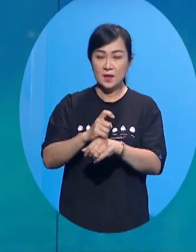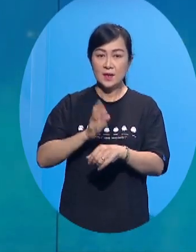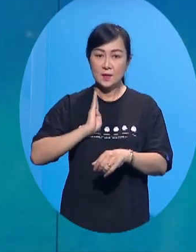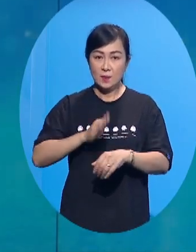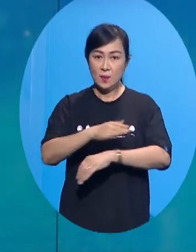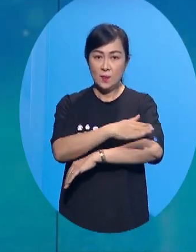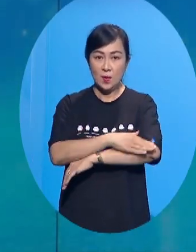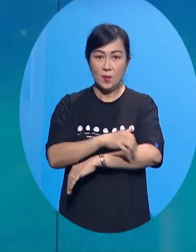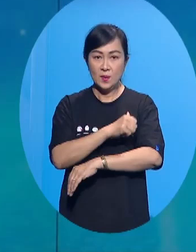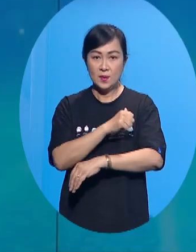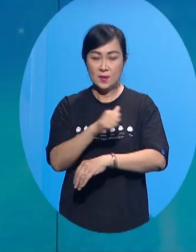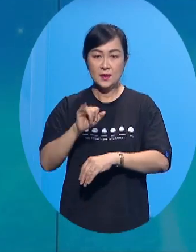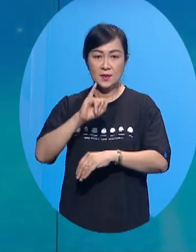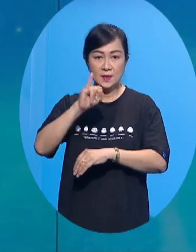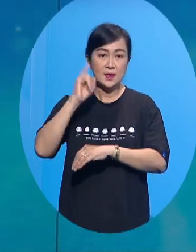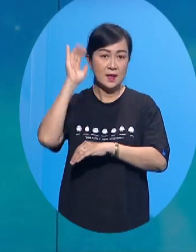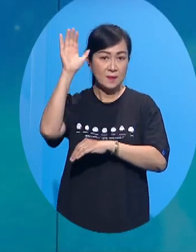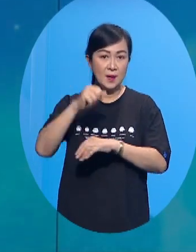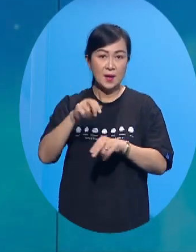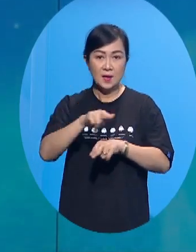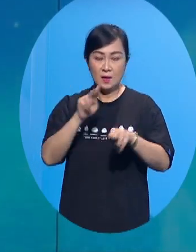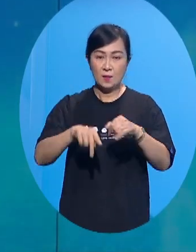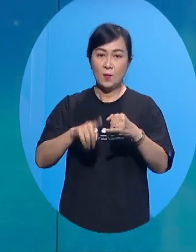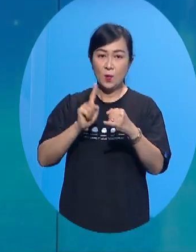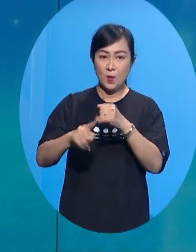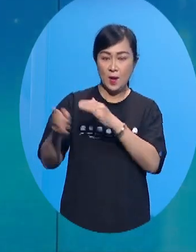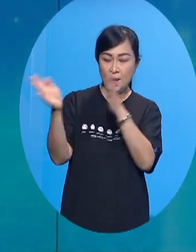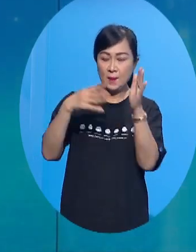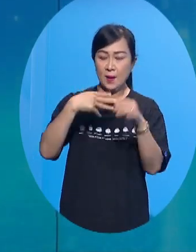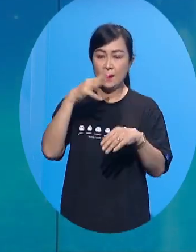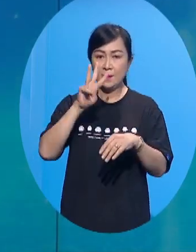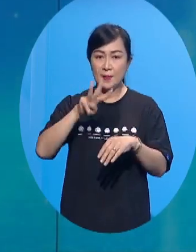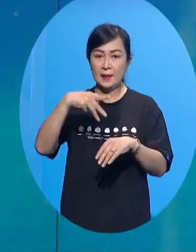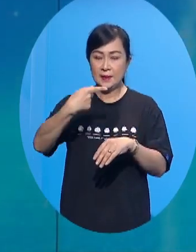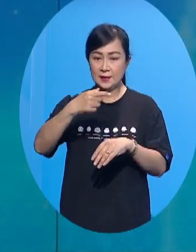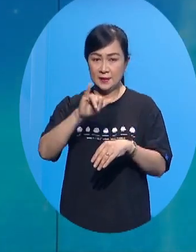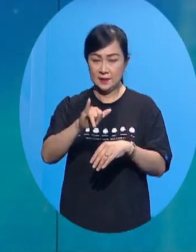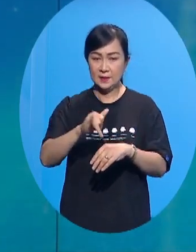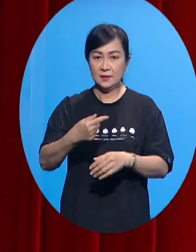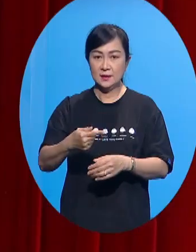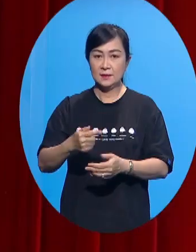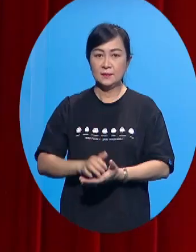hỗ trợ cho đồng bào các tỉnh phía Bắc nhằm khắc phục hậu quả của bão số 3 Yagi.